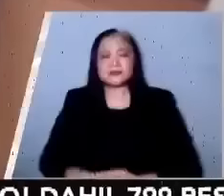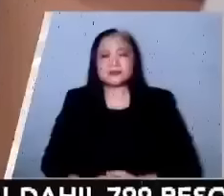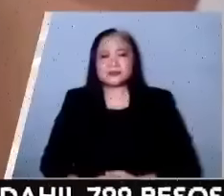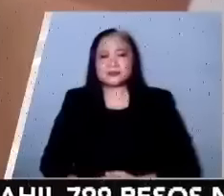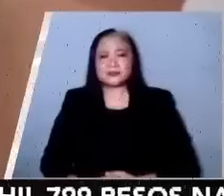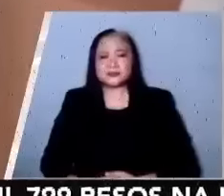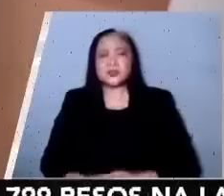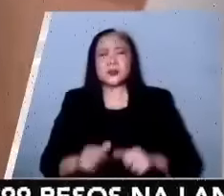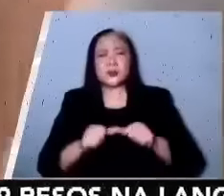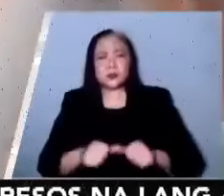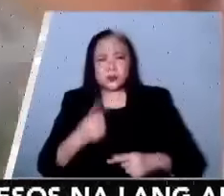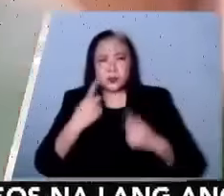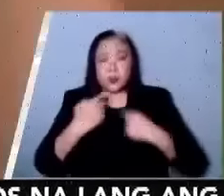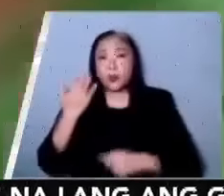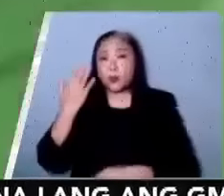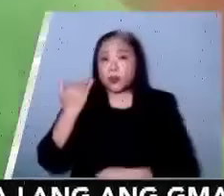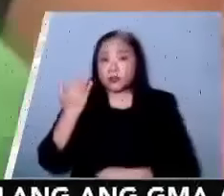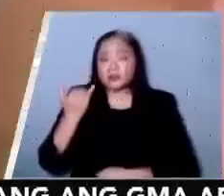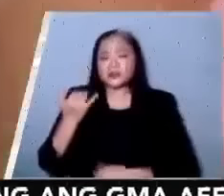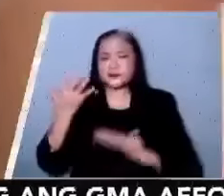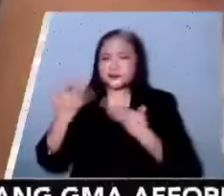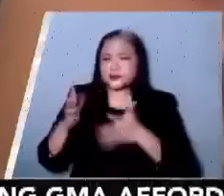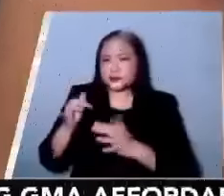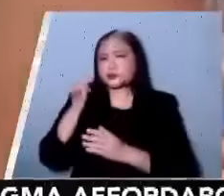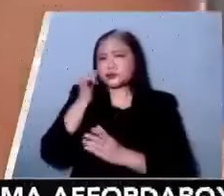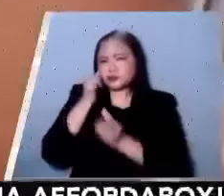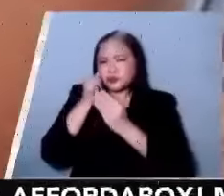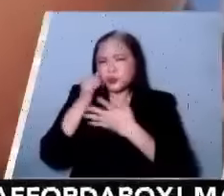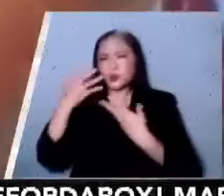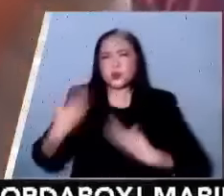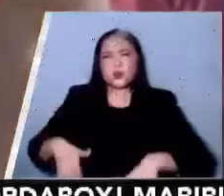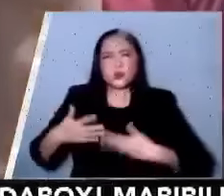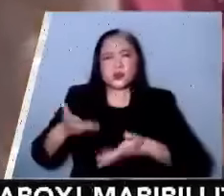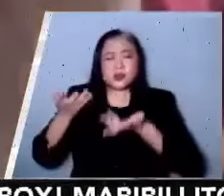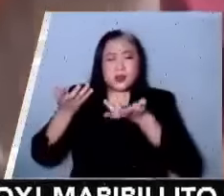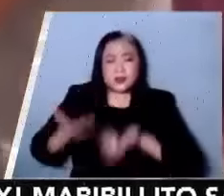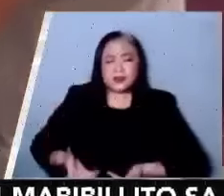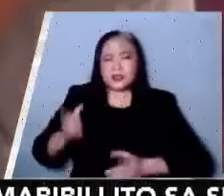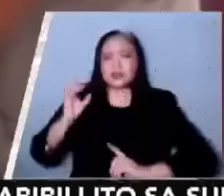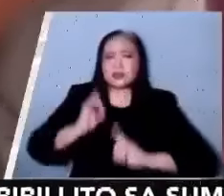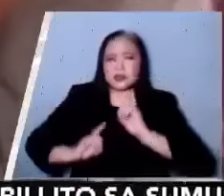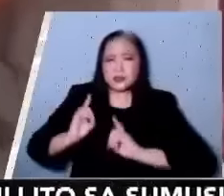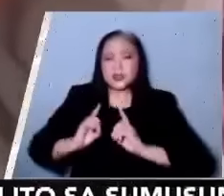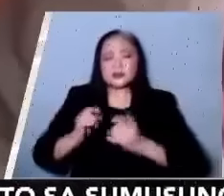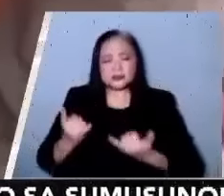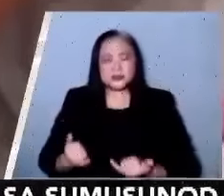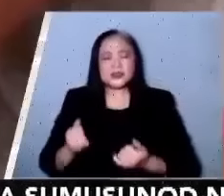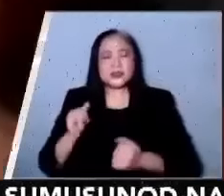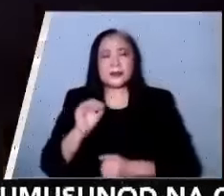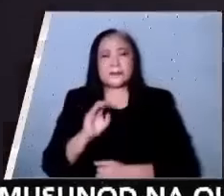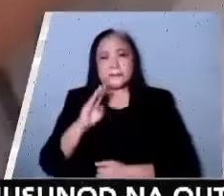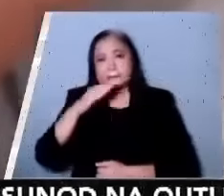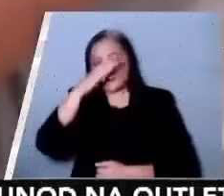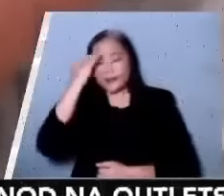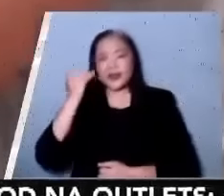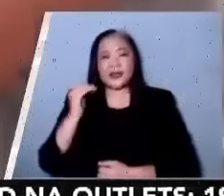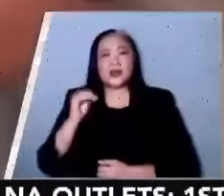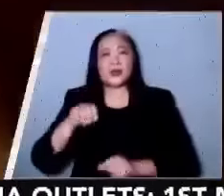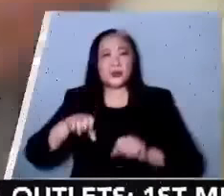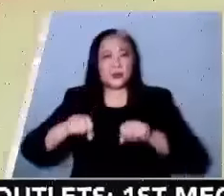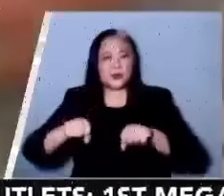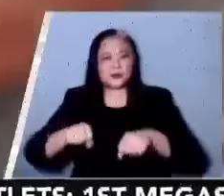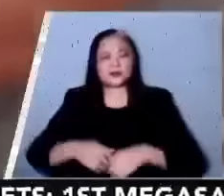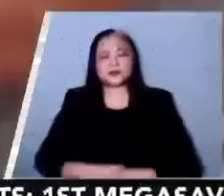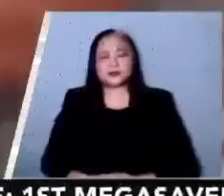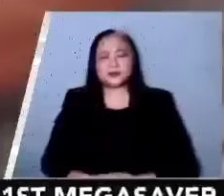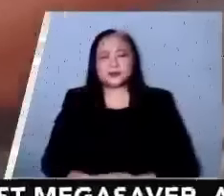Yan ay matapos kunan ang isa sa mga eksena sa top rating action series sa GMA Prime na